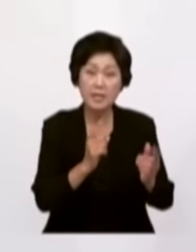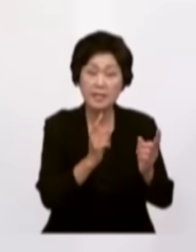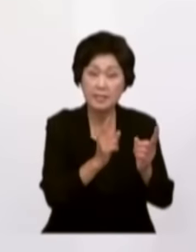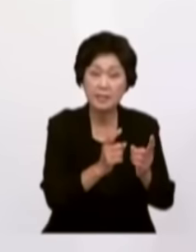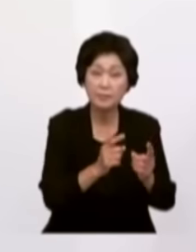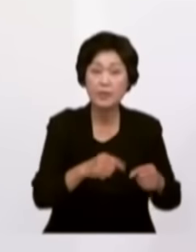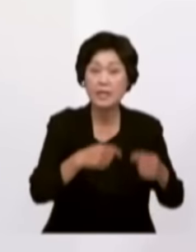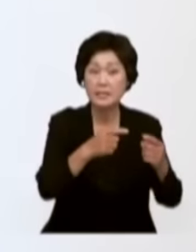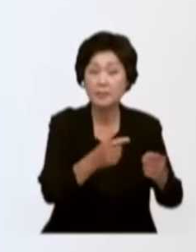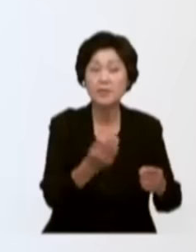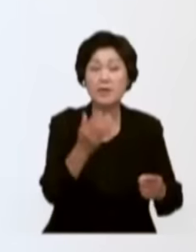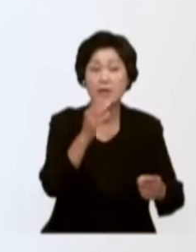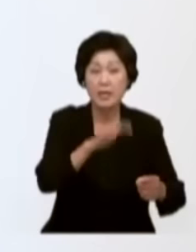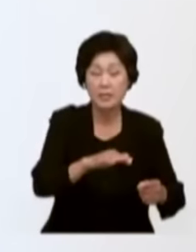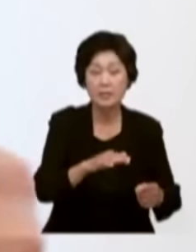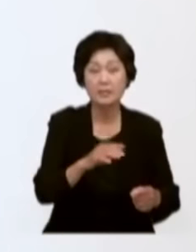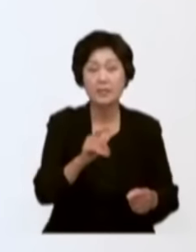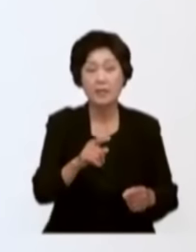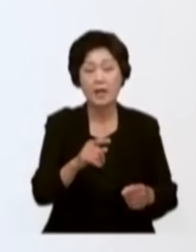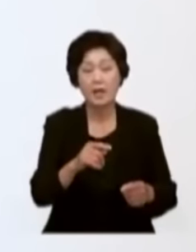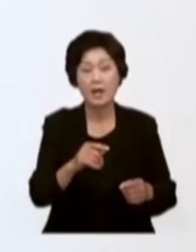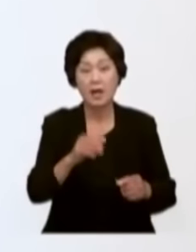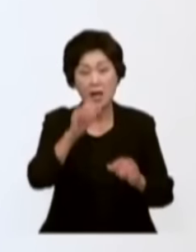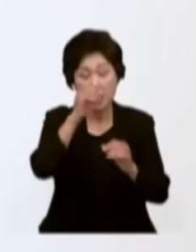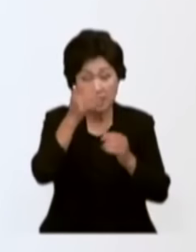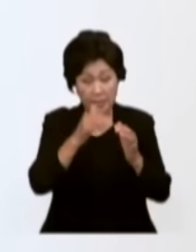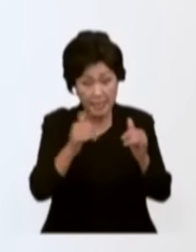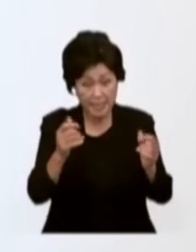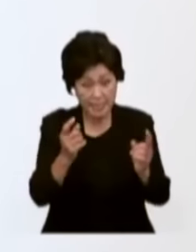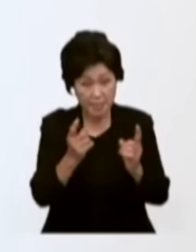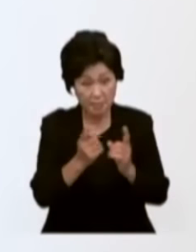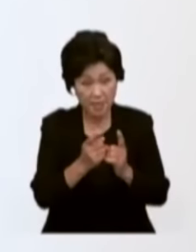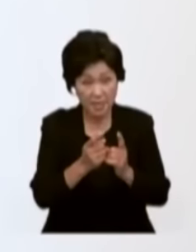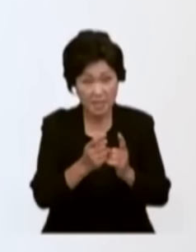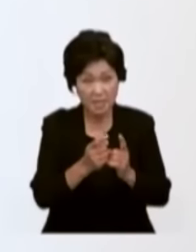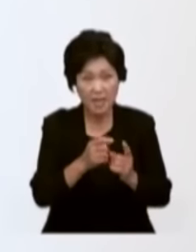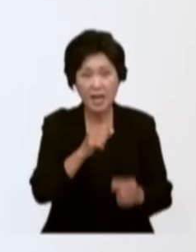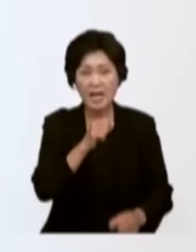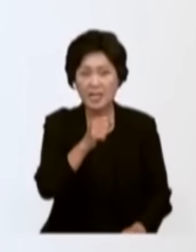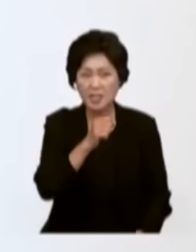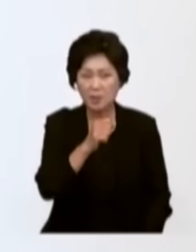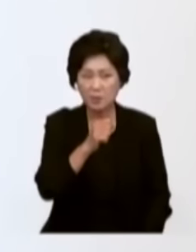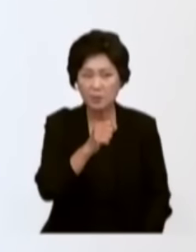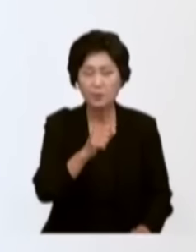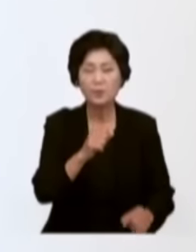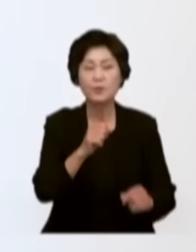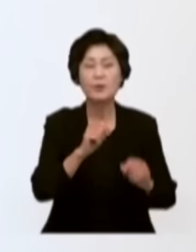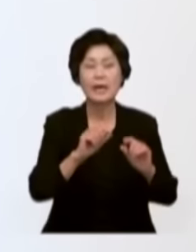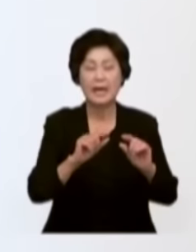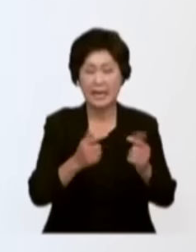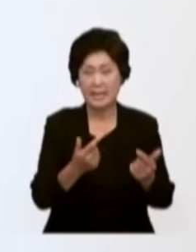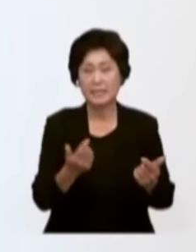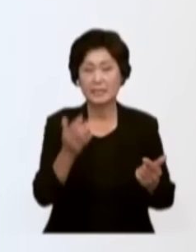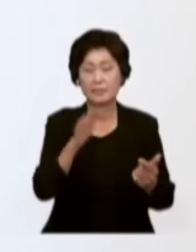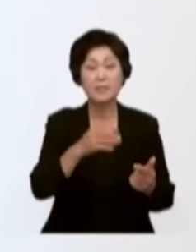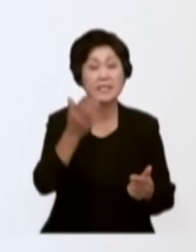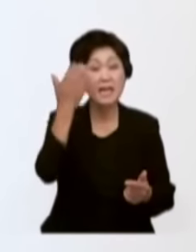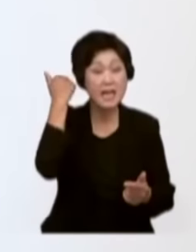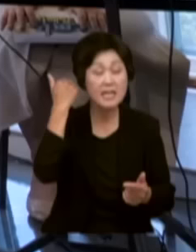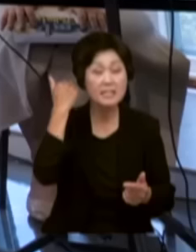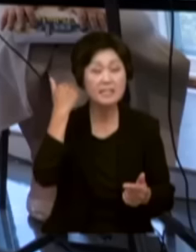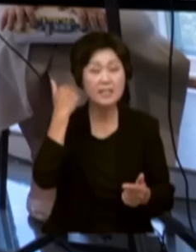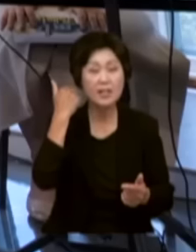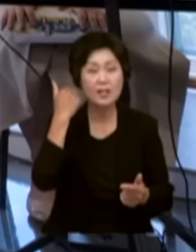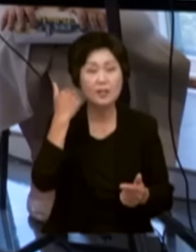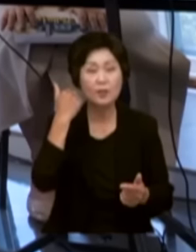해요. 절대 왜냐면 안 하시죠. 제가 연예인들을 만나서 인터뷰하는 사람인데 떠도는 지금이야 찌라시를 우리가 많이 접하지만은 그때 당시 접하기